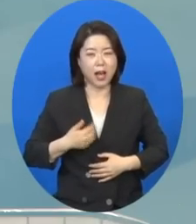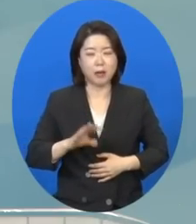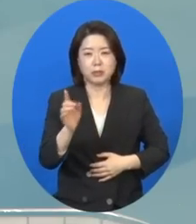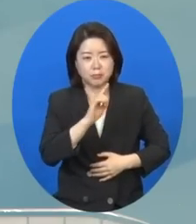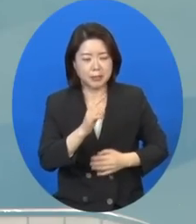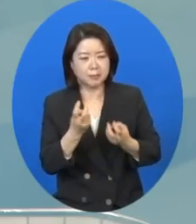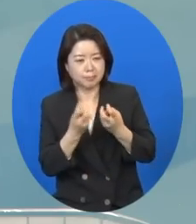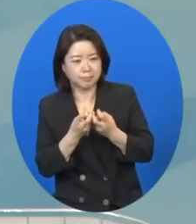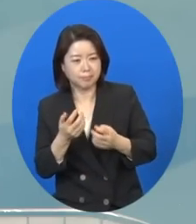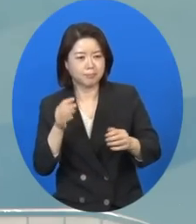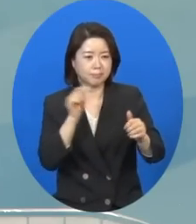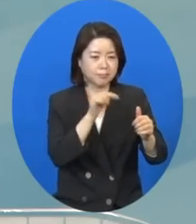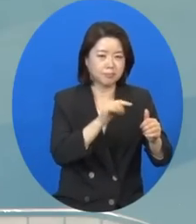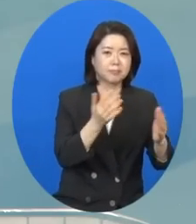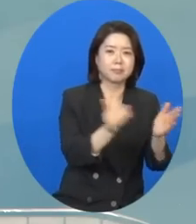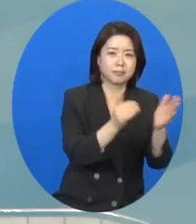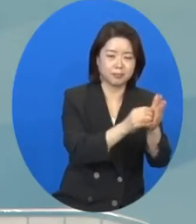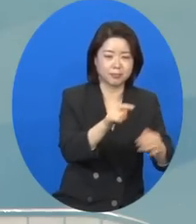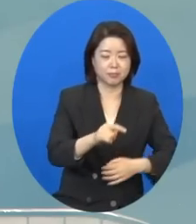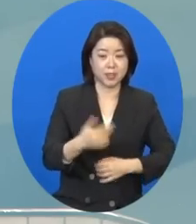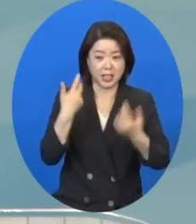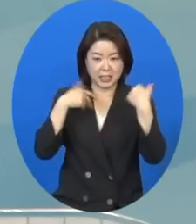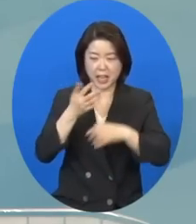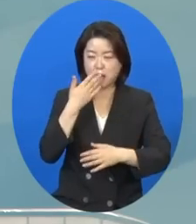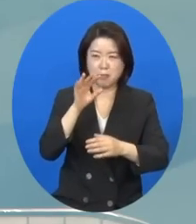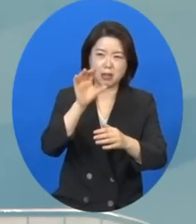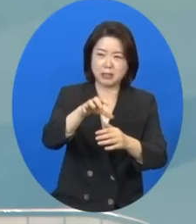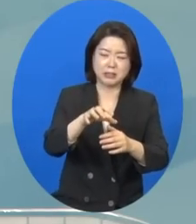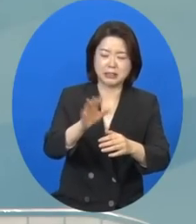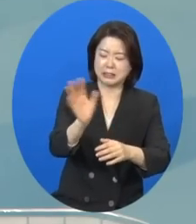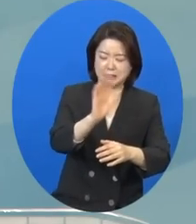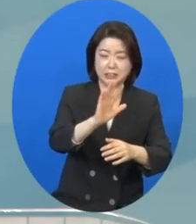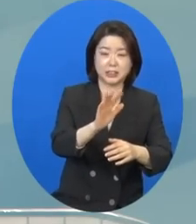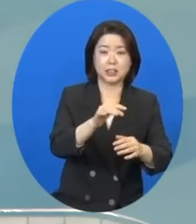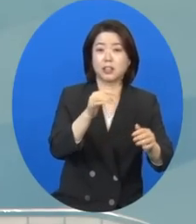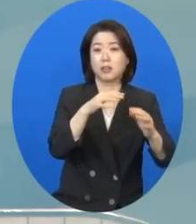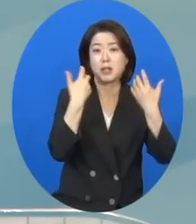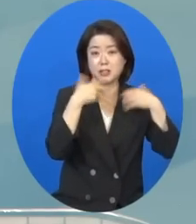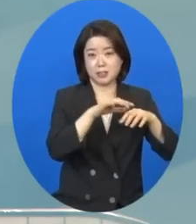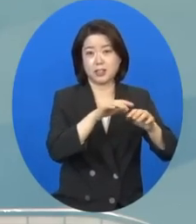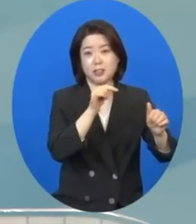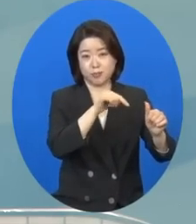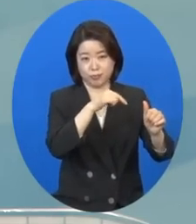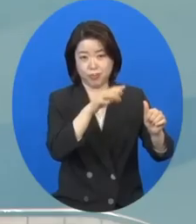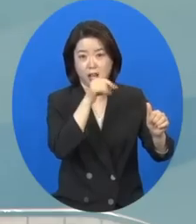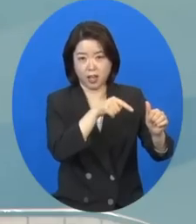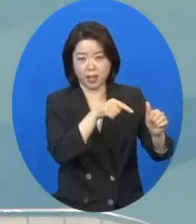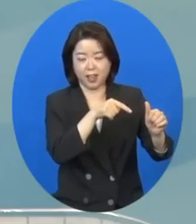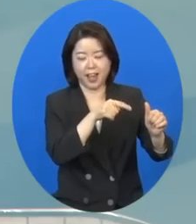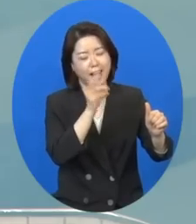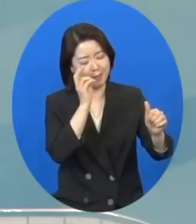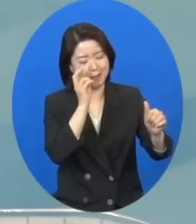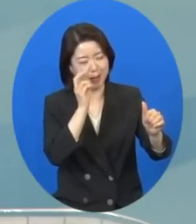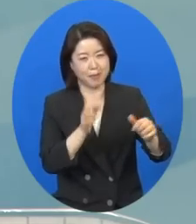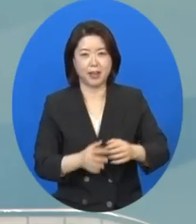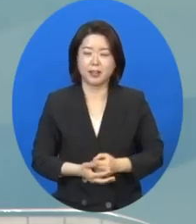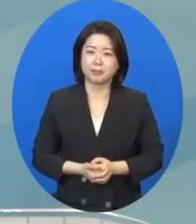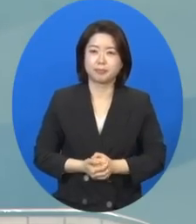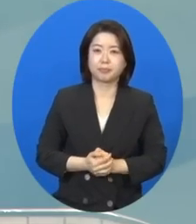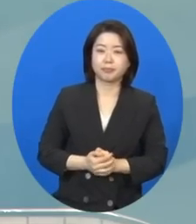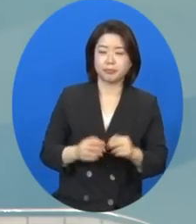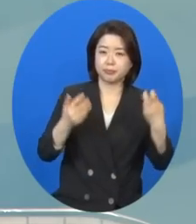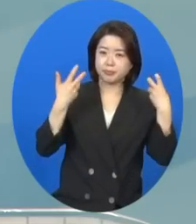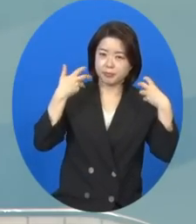이미 다 써놔가지고 다니엘이 마디 없도록 사전을 다 조치를 해 놓으셨어요 여러분이 다니엘의이 기도는